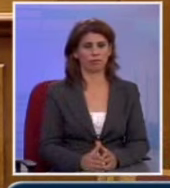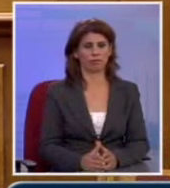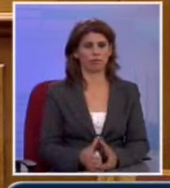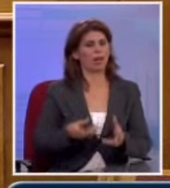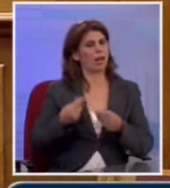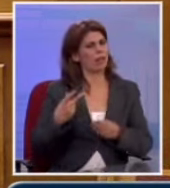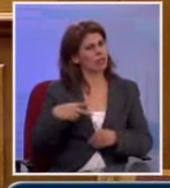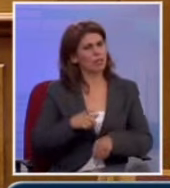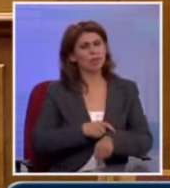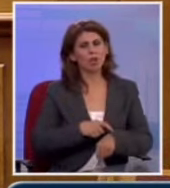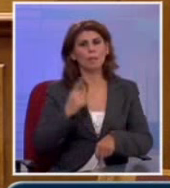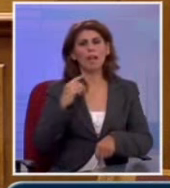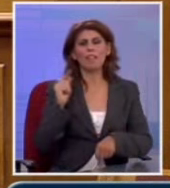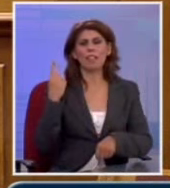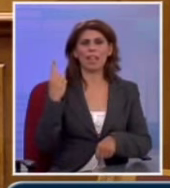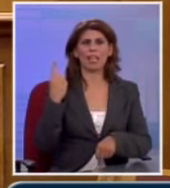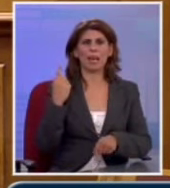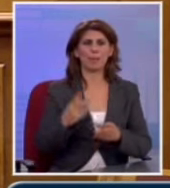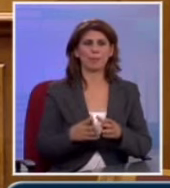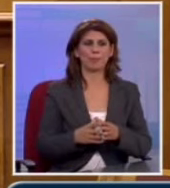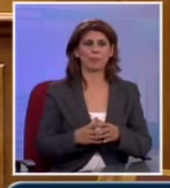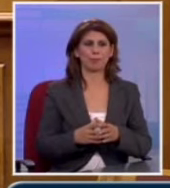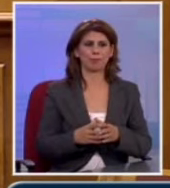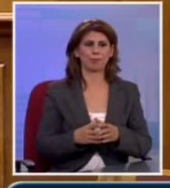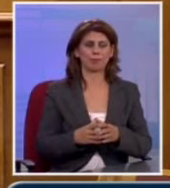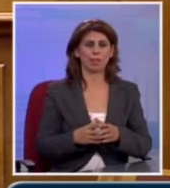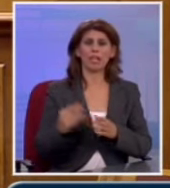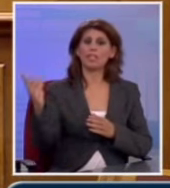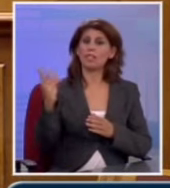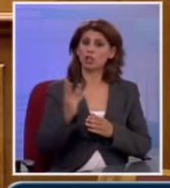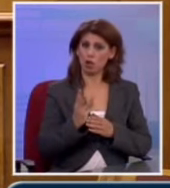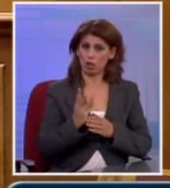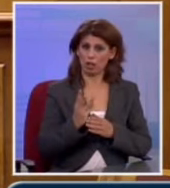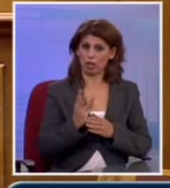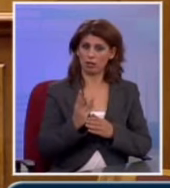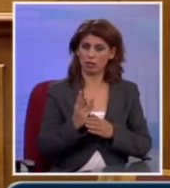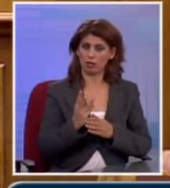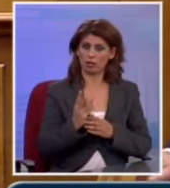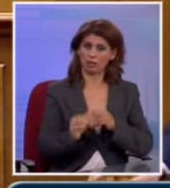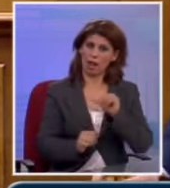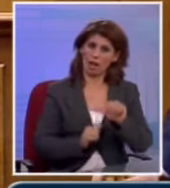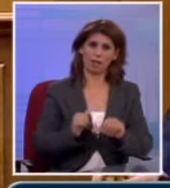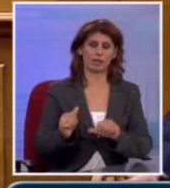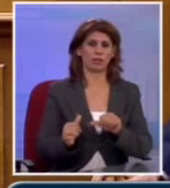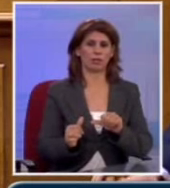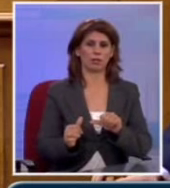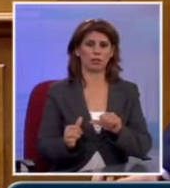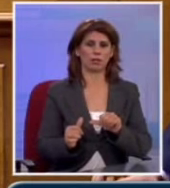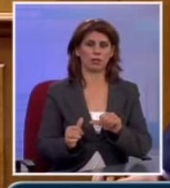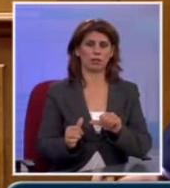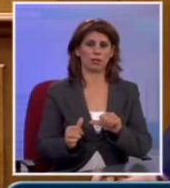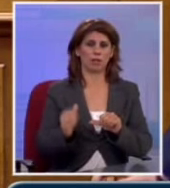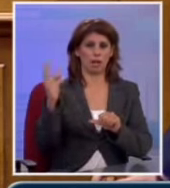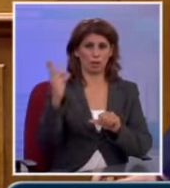Έδωσε ταυτόχρονα και μία ευκαιρία στην Τρόικα να μετασχηματιστεί,